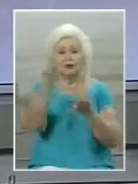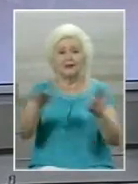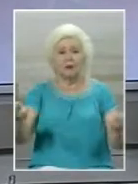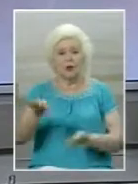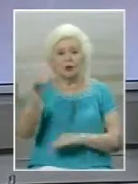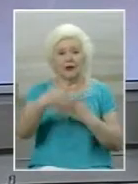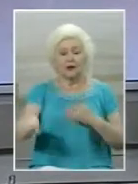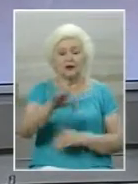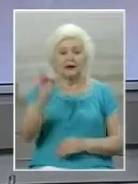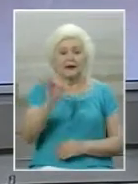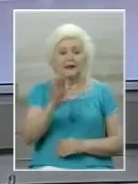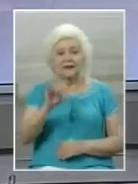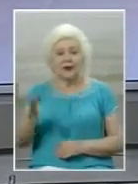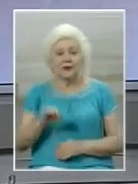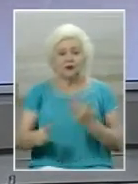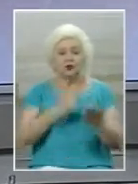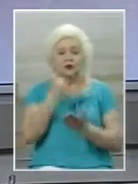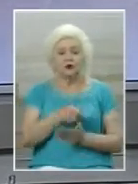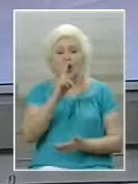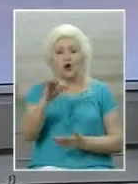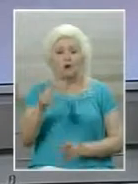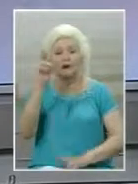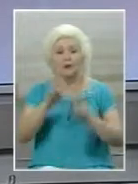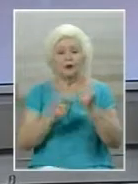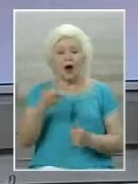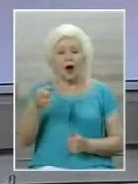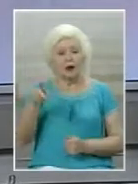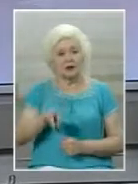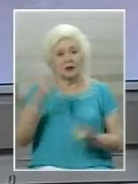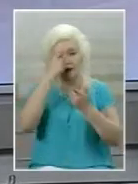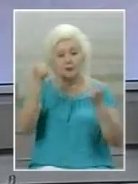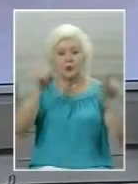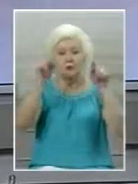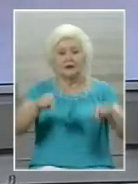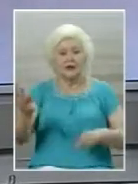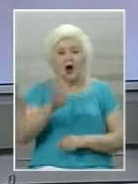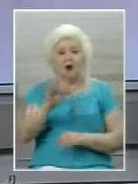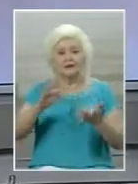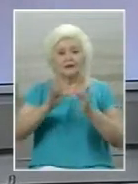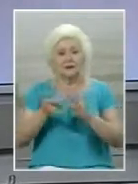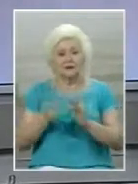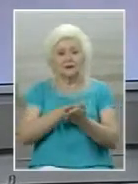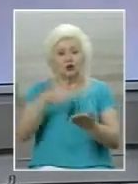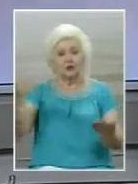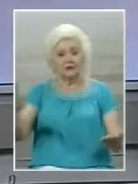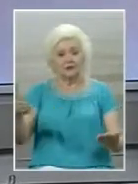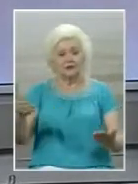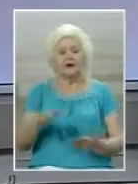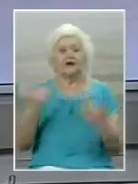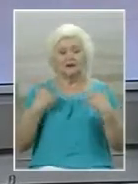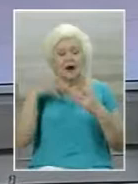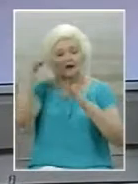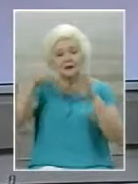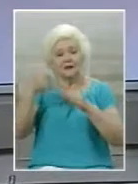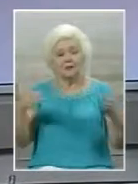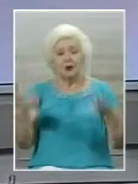Херсоні. Ігор Семенчев, очільник комунального підприємства «Гарантія», повідомив про це на офіційній сторінці у Фейсбуці. Наша